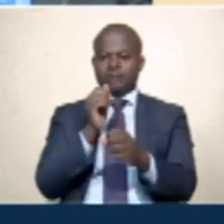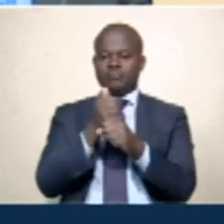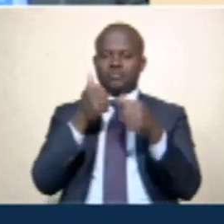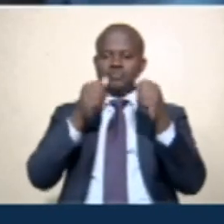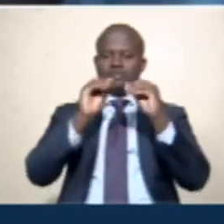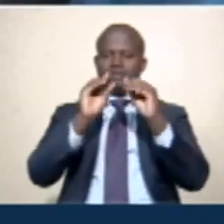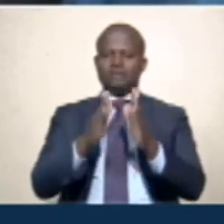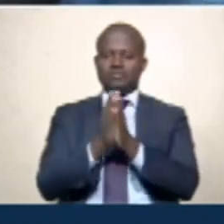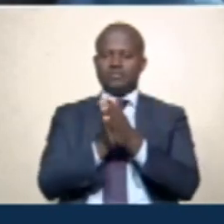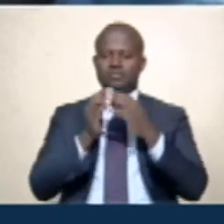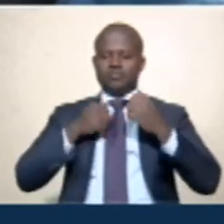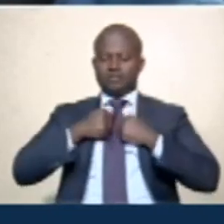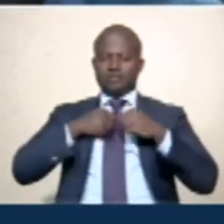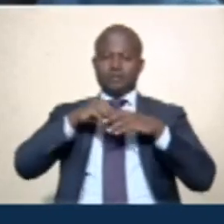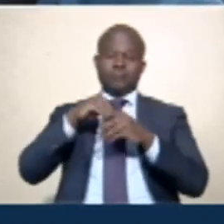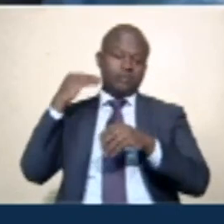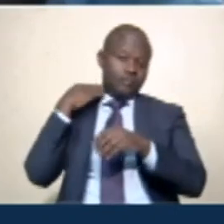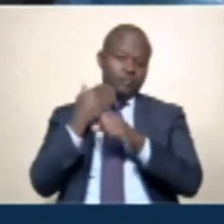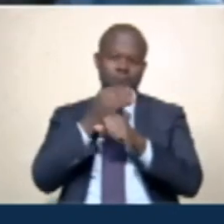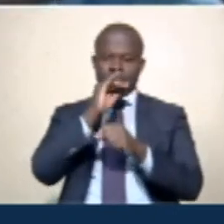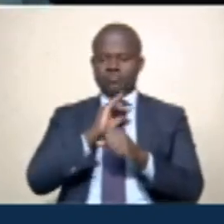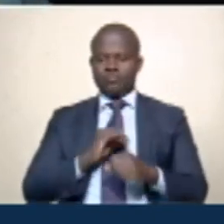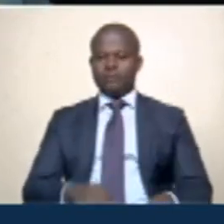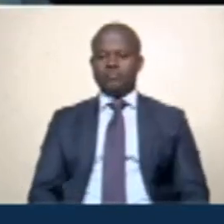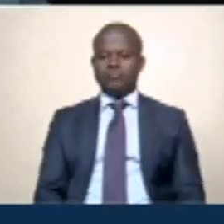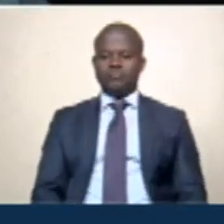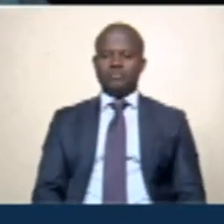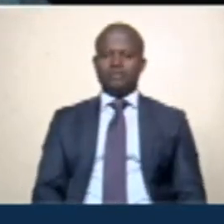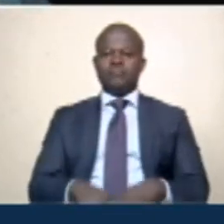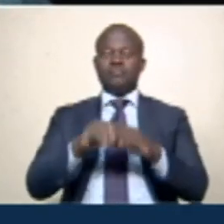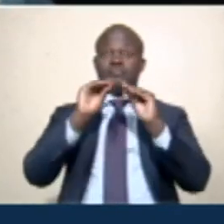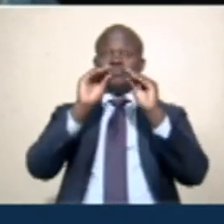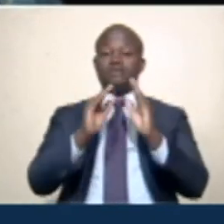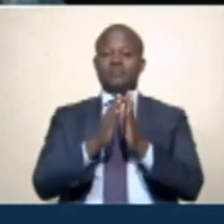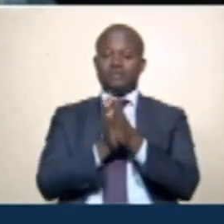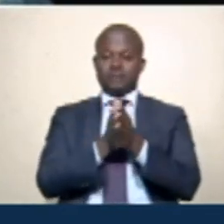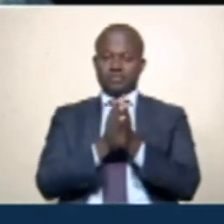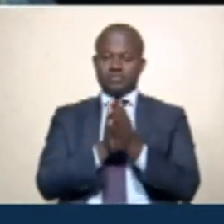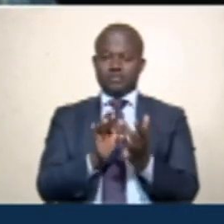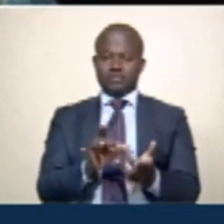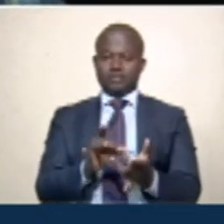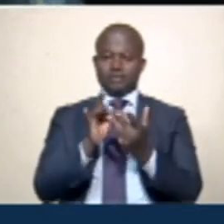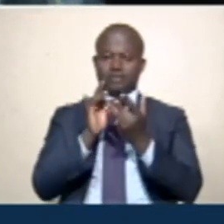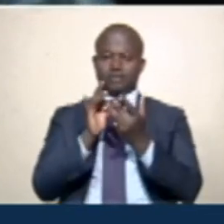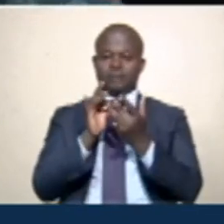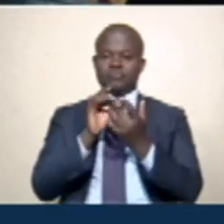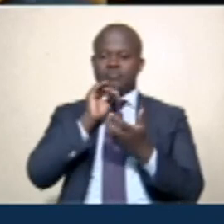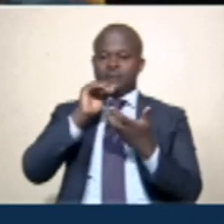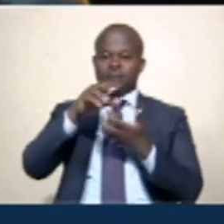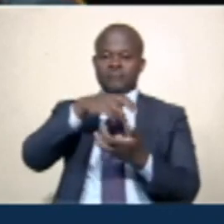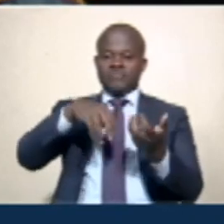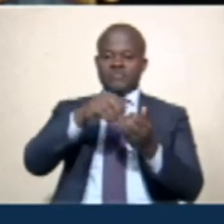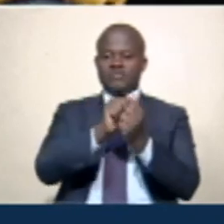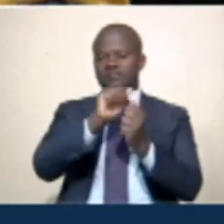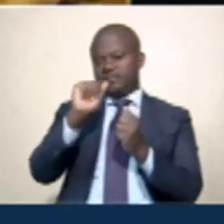imyigishirize y'amateka y'u Rwanda harimo na jenoside yakorewe abatutsi. Kwigisha amateka byihariye bitavangwa